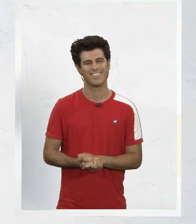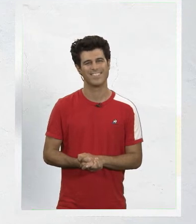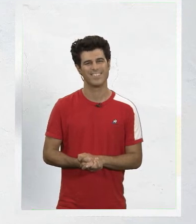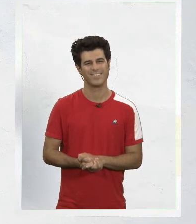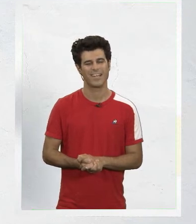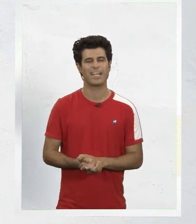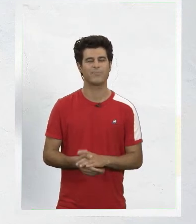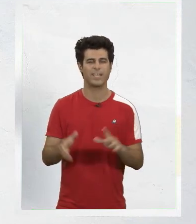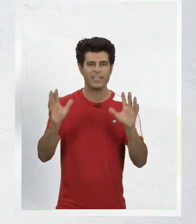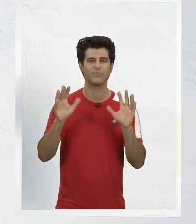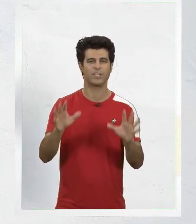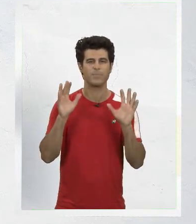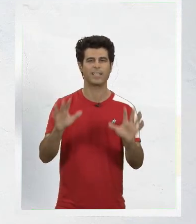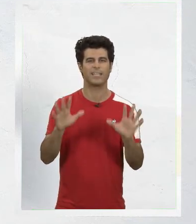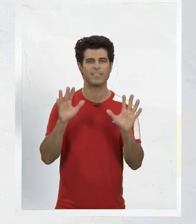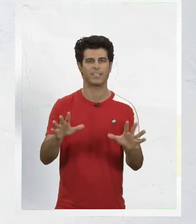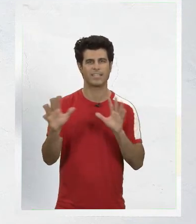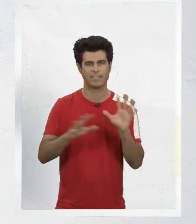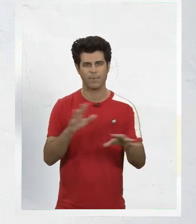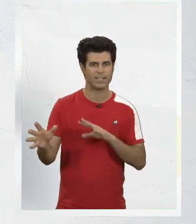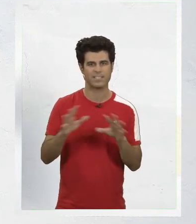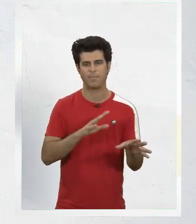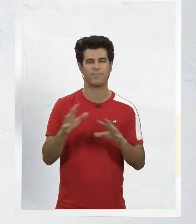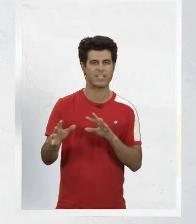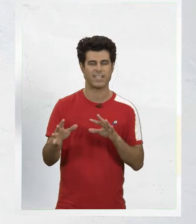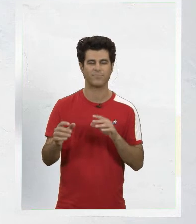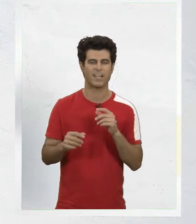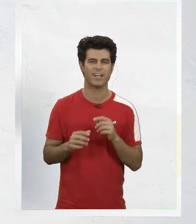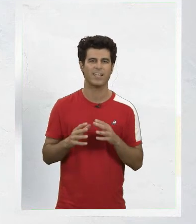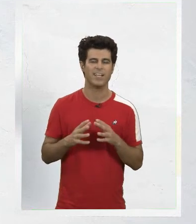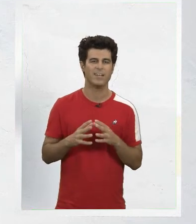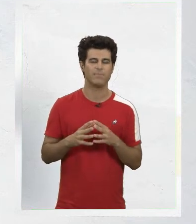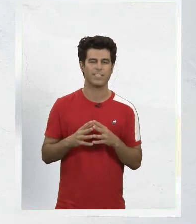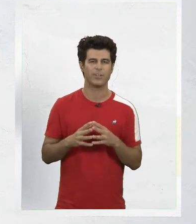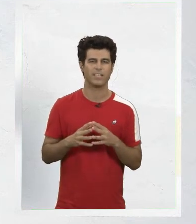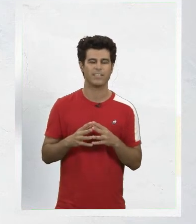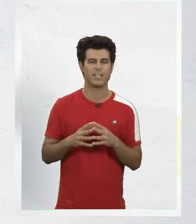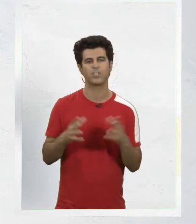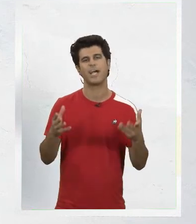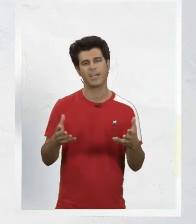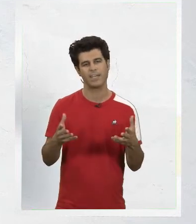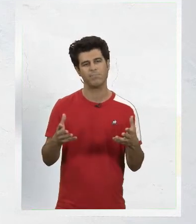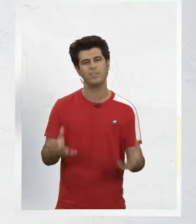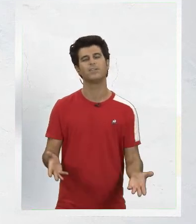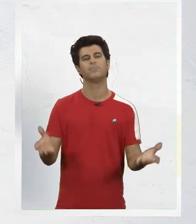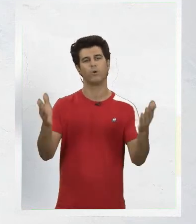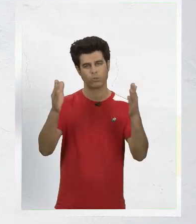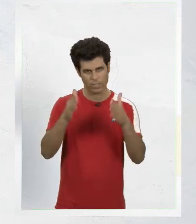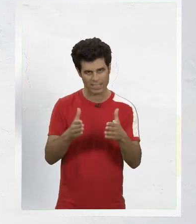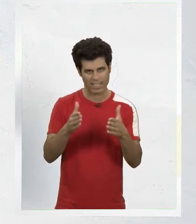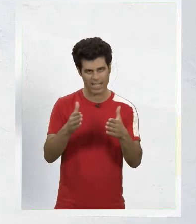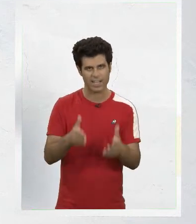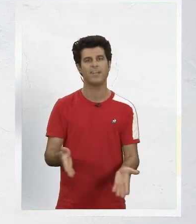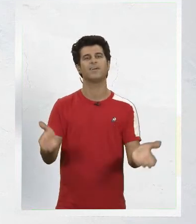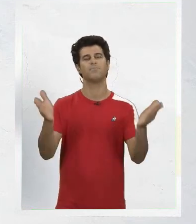שלום. רגע, לפני שבכלל נתחיל לדבר על סבא ועל סבתא, מעניין אותי לדעת, שני אחים